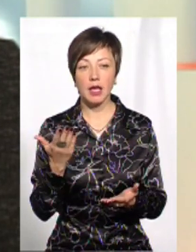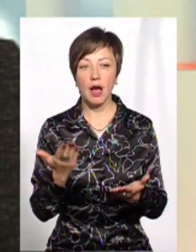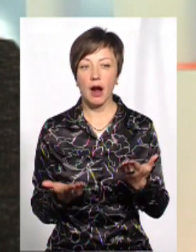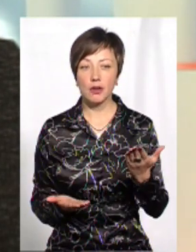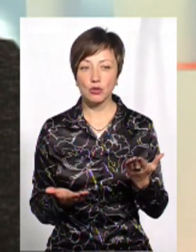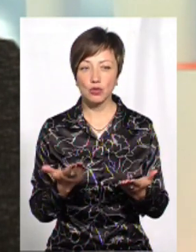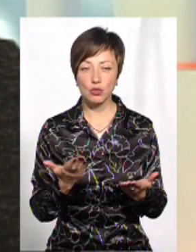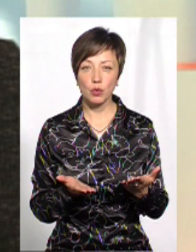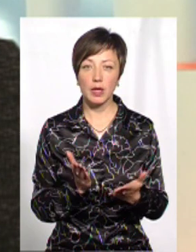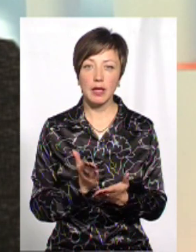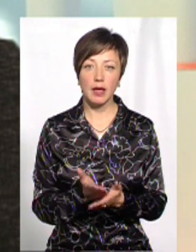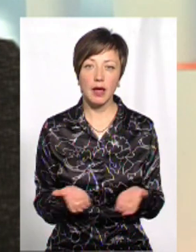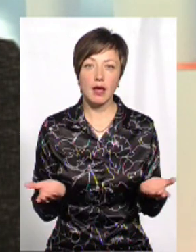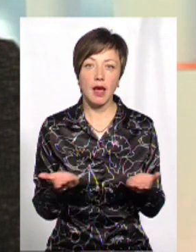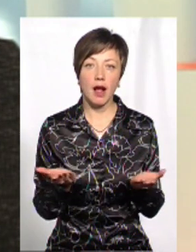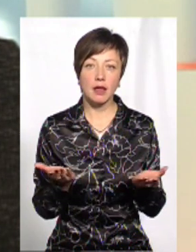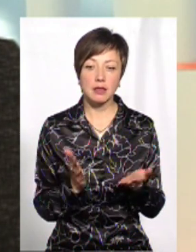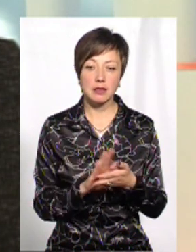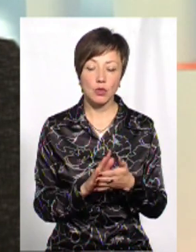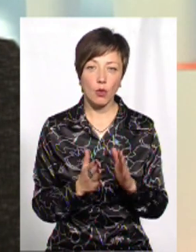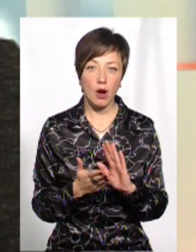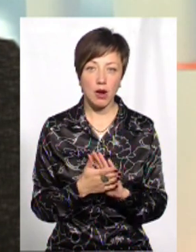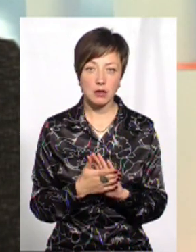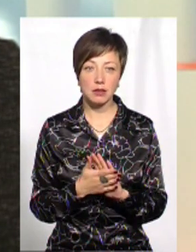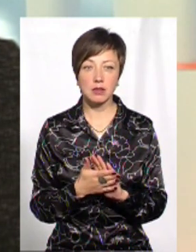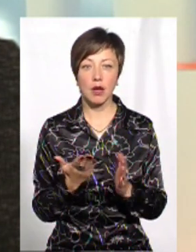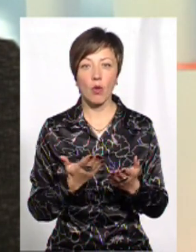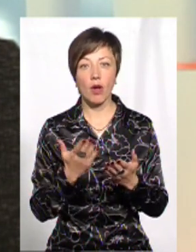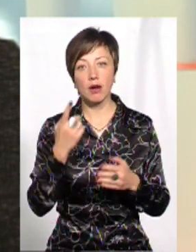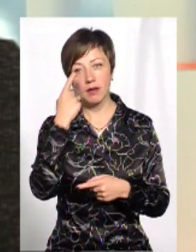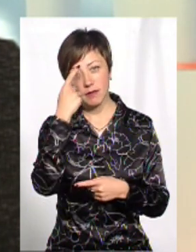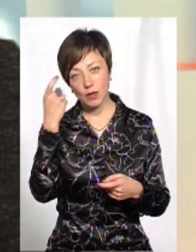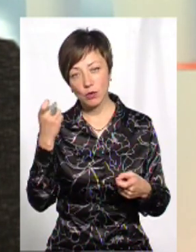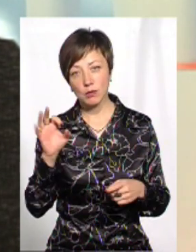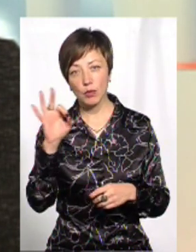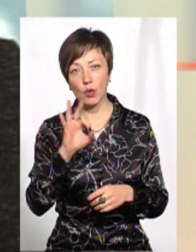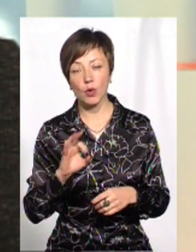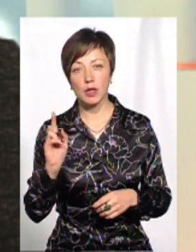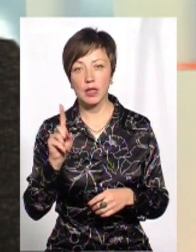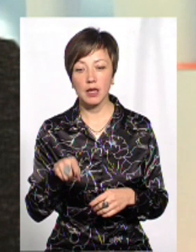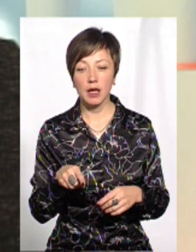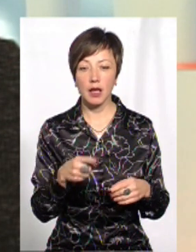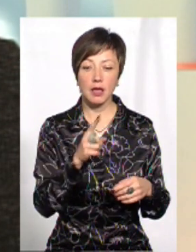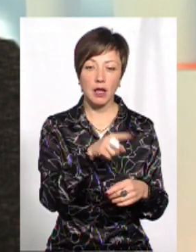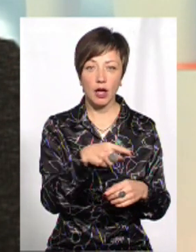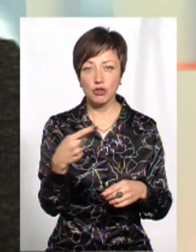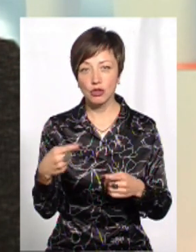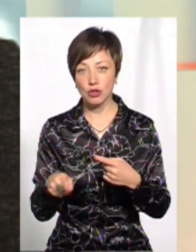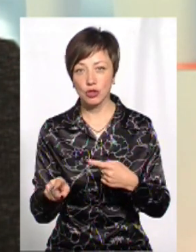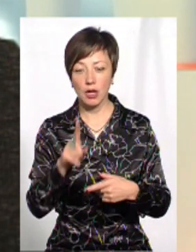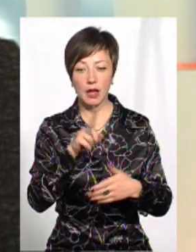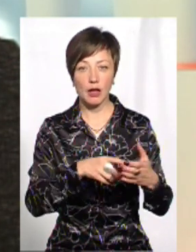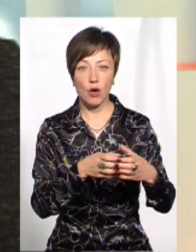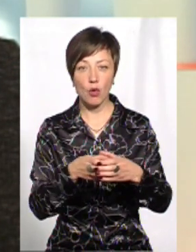Якщо є якісь прецеденти, якщо є якісь відомості про те, що та чи інша